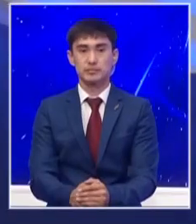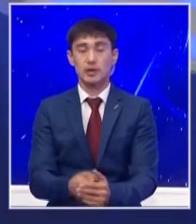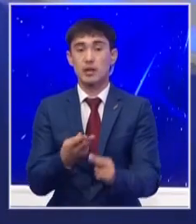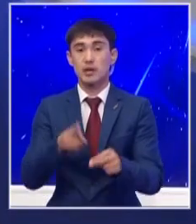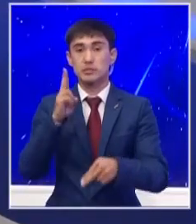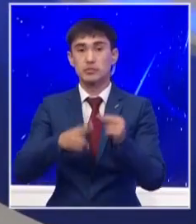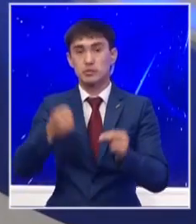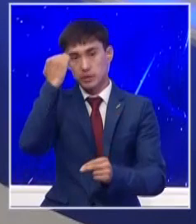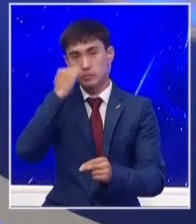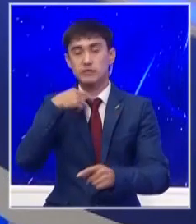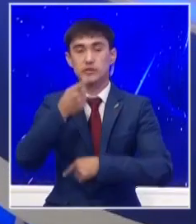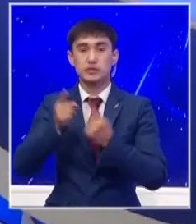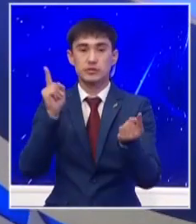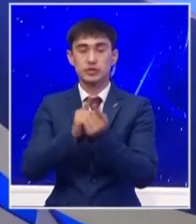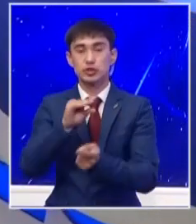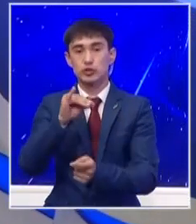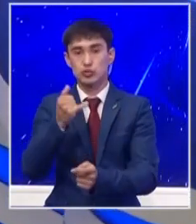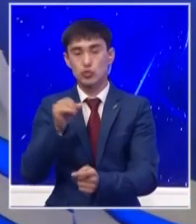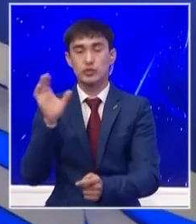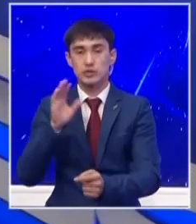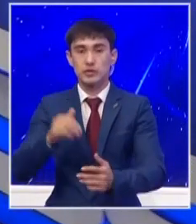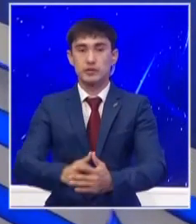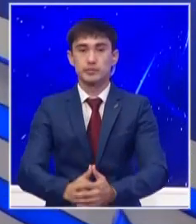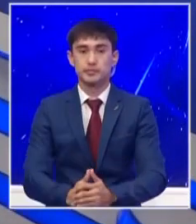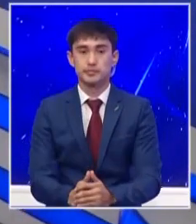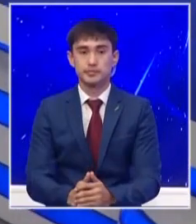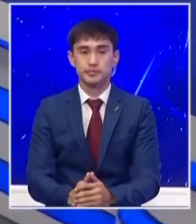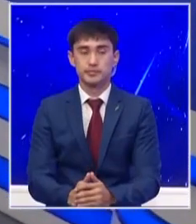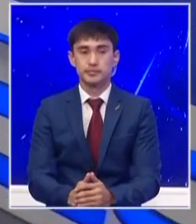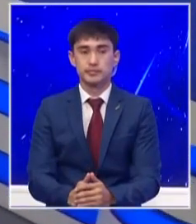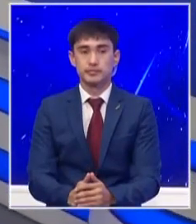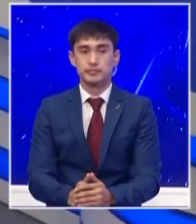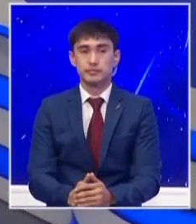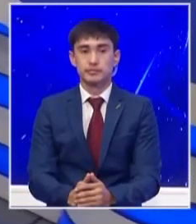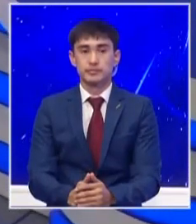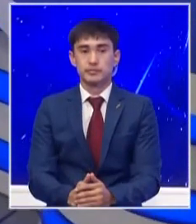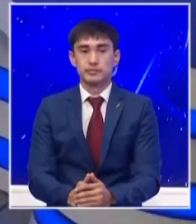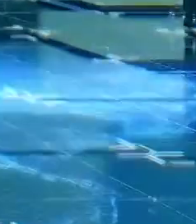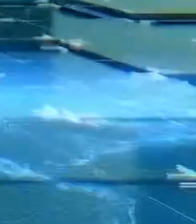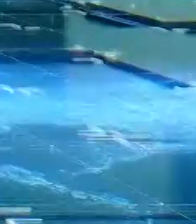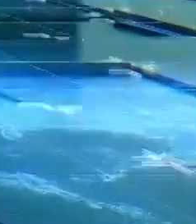На этом у меня все. Оставайтесь на телеканале ЖЦУ и будьте в курсе событий. До свидания.